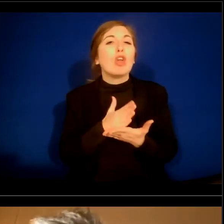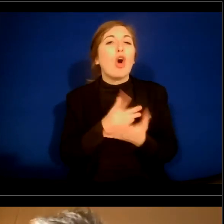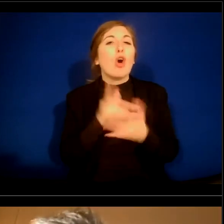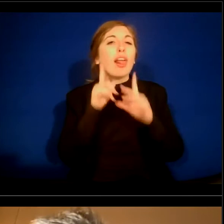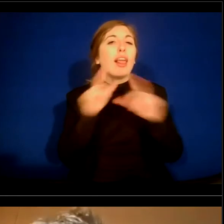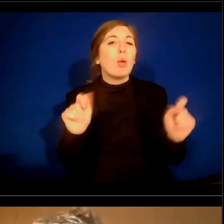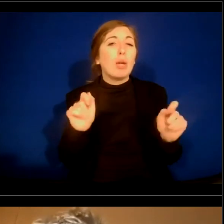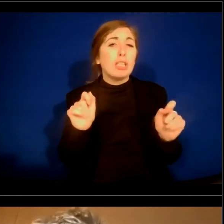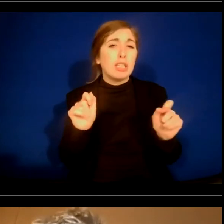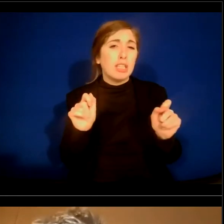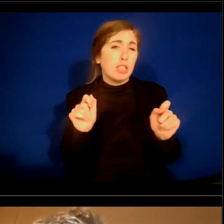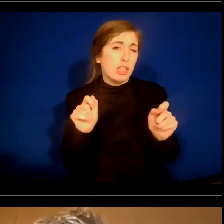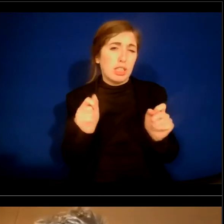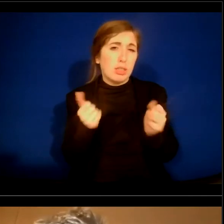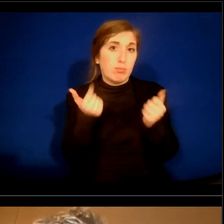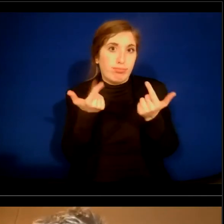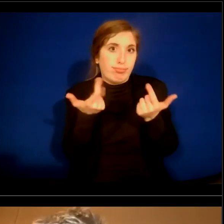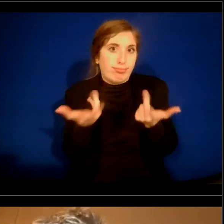alto.